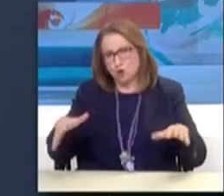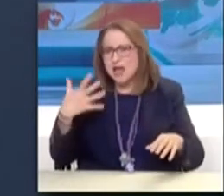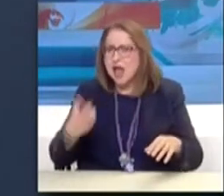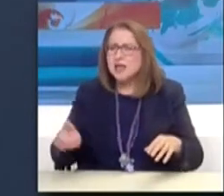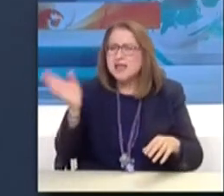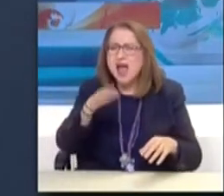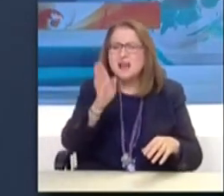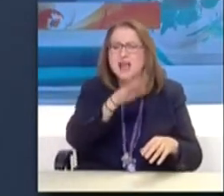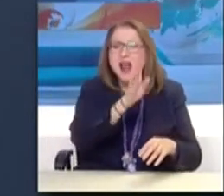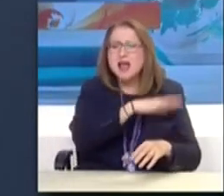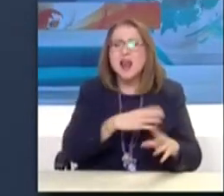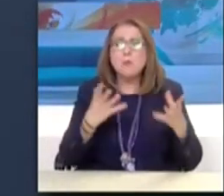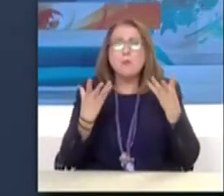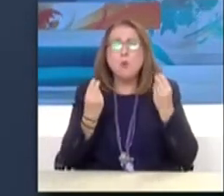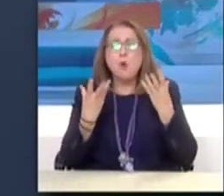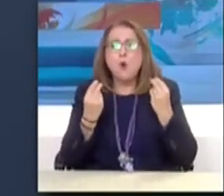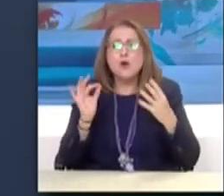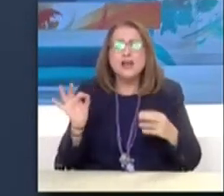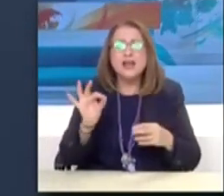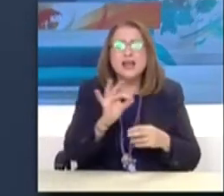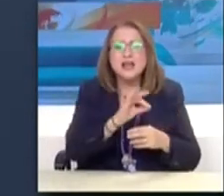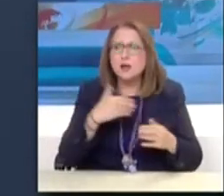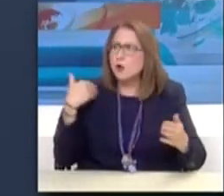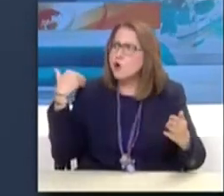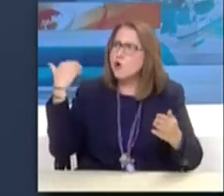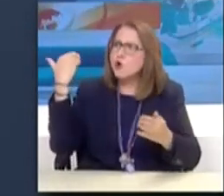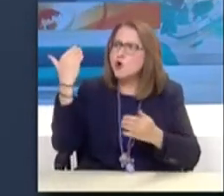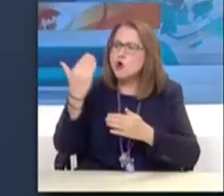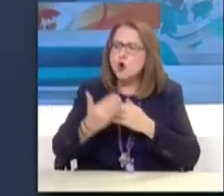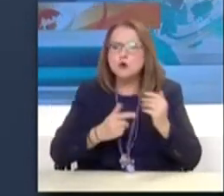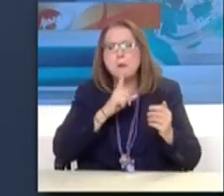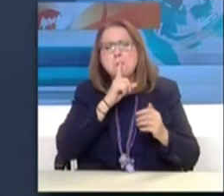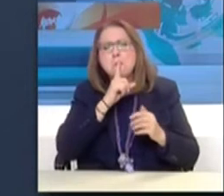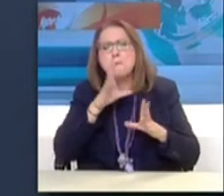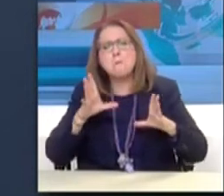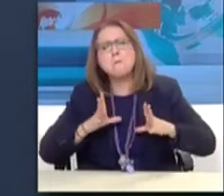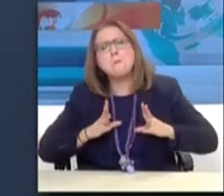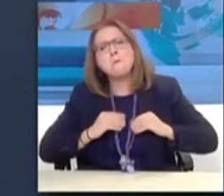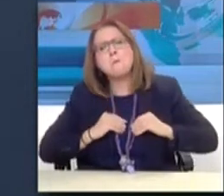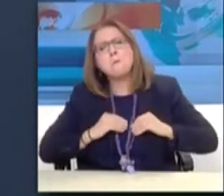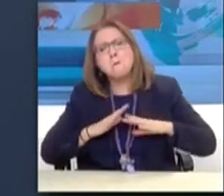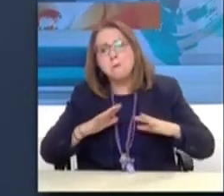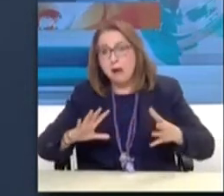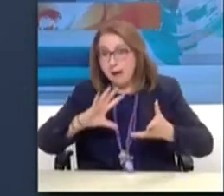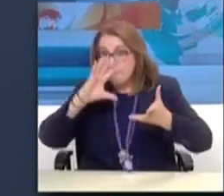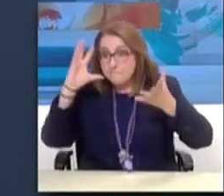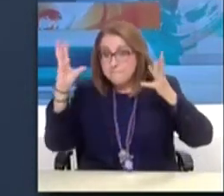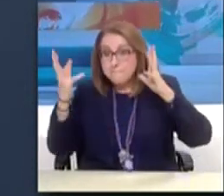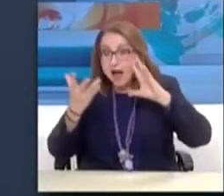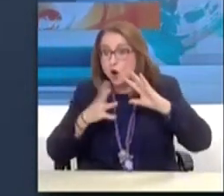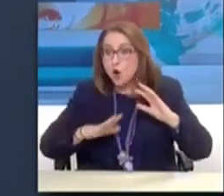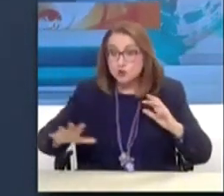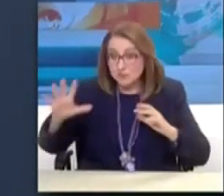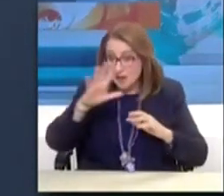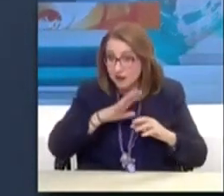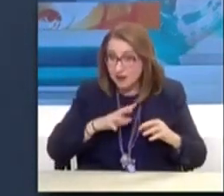για τους οποίους τόσα χρόνια κανείς μας δεν μιλά. Σοβαρά, σε επίπεδο παγκόσμιο, και αυτό δείχνει μια